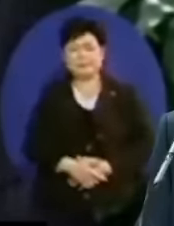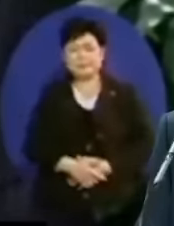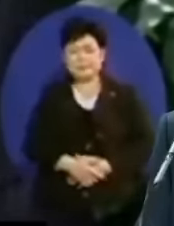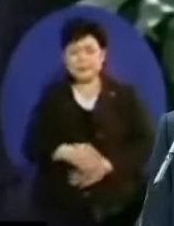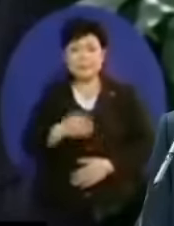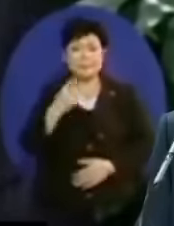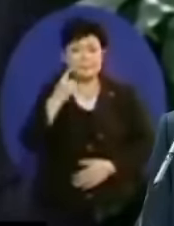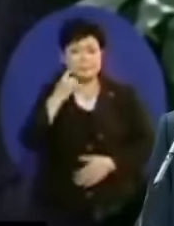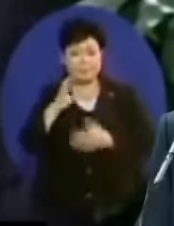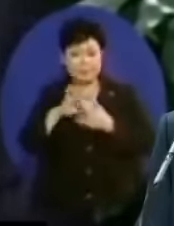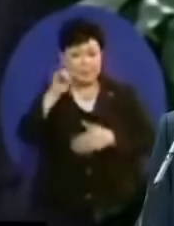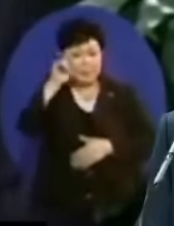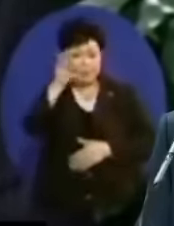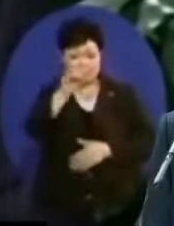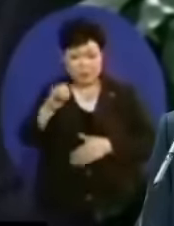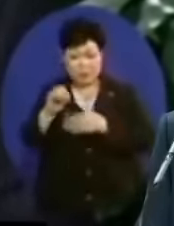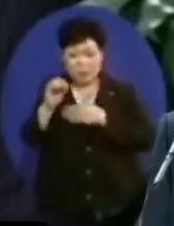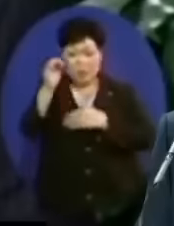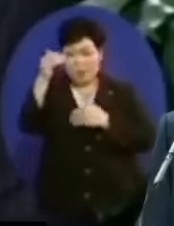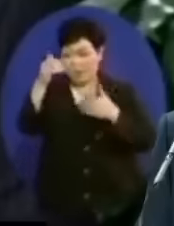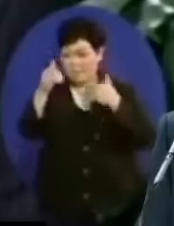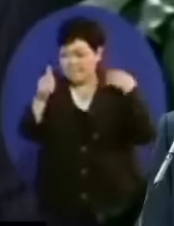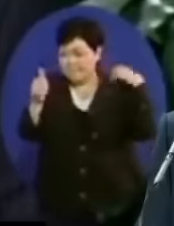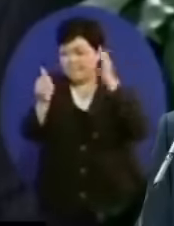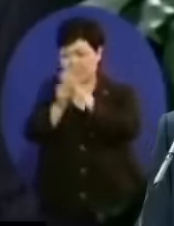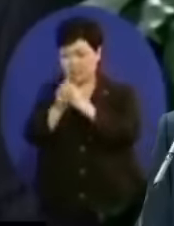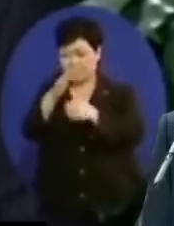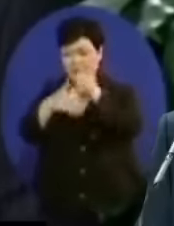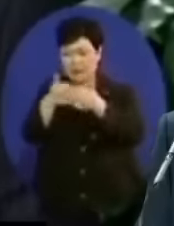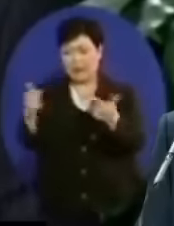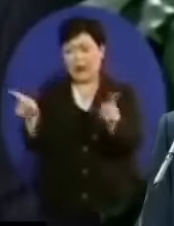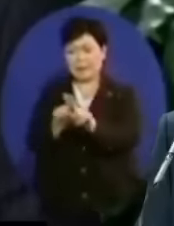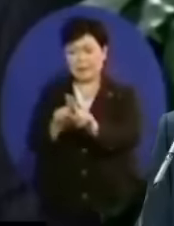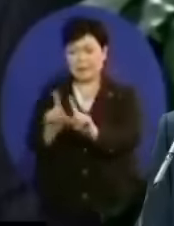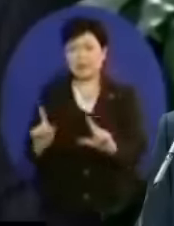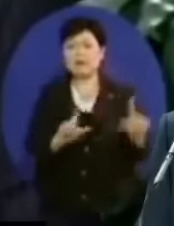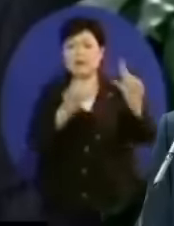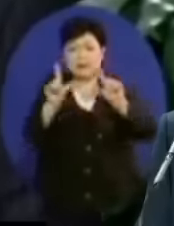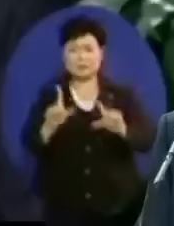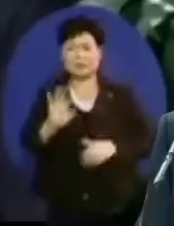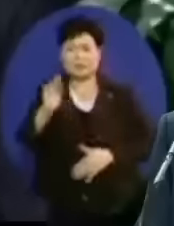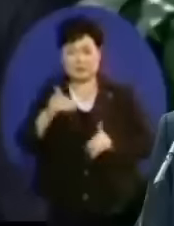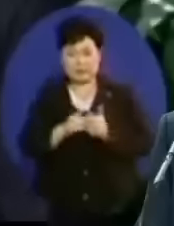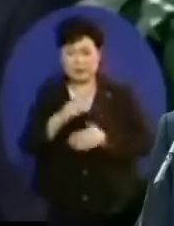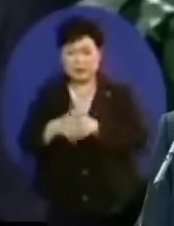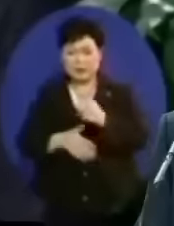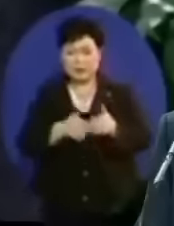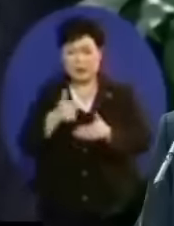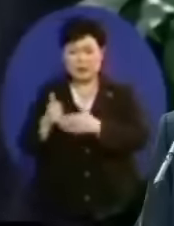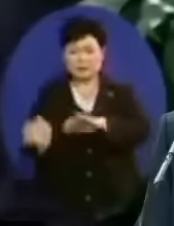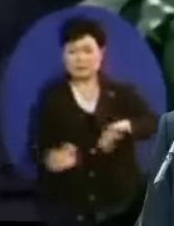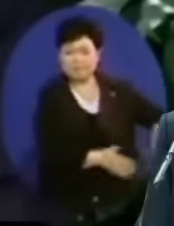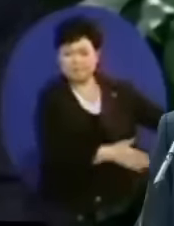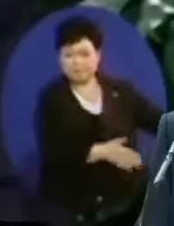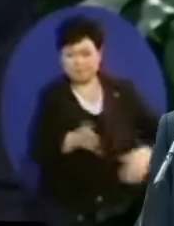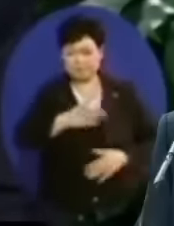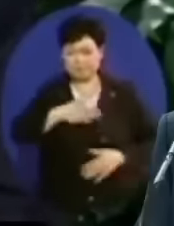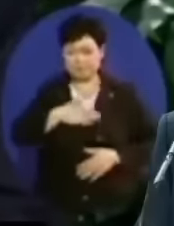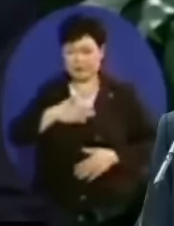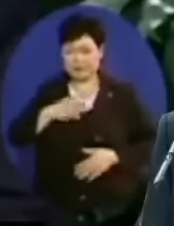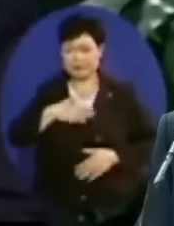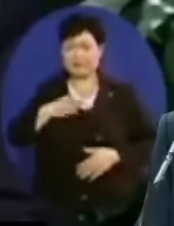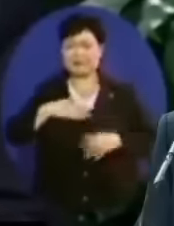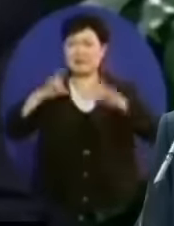그러면 하나님과 함께 인생을 살아야 되는 것입니다. 하나님 제껴놓고 내가 인생을